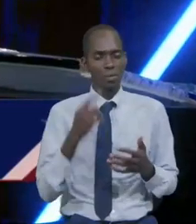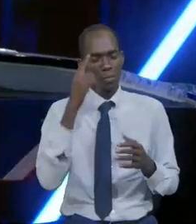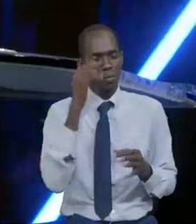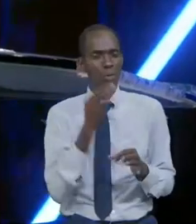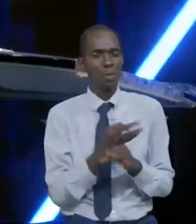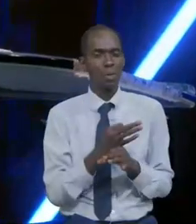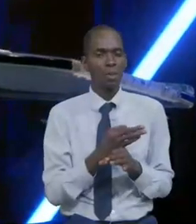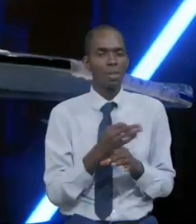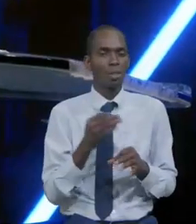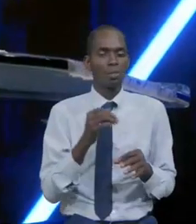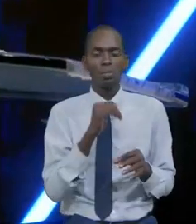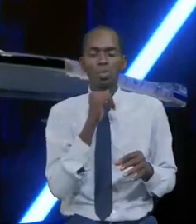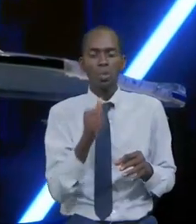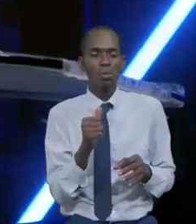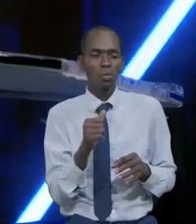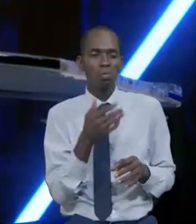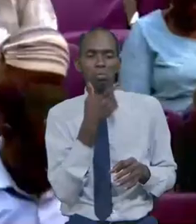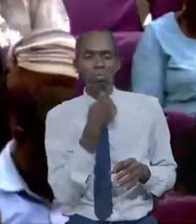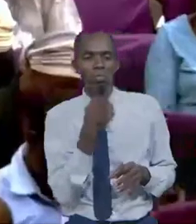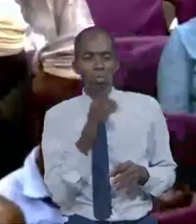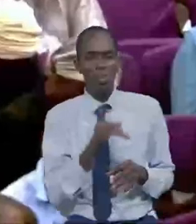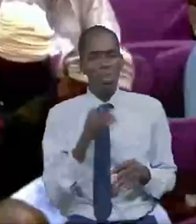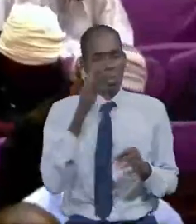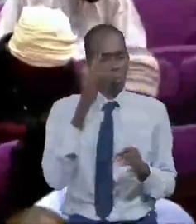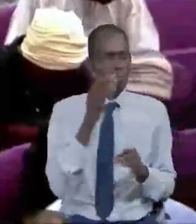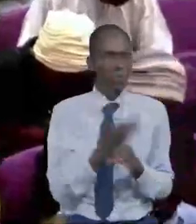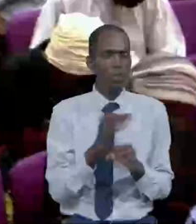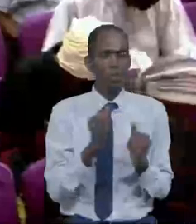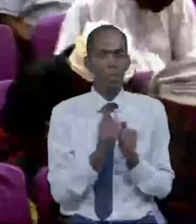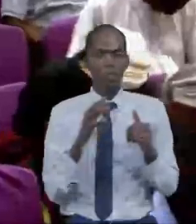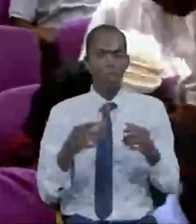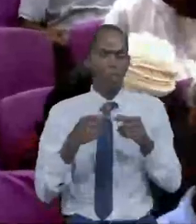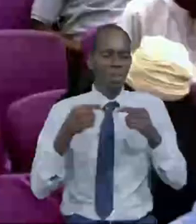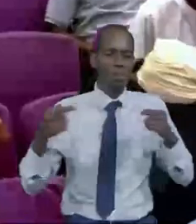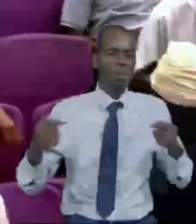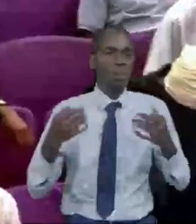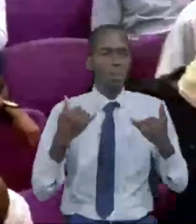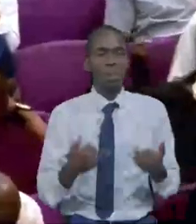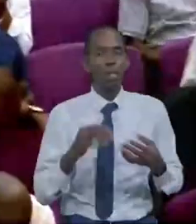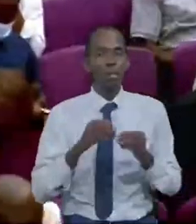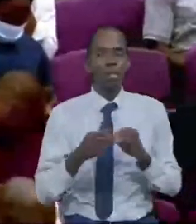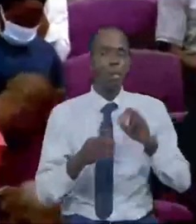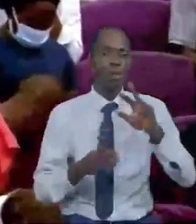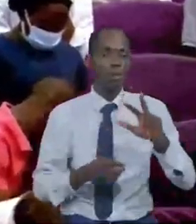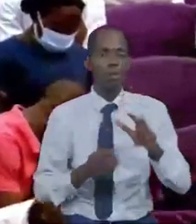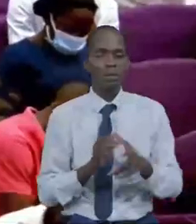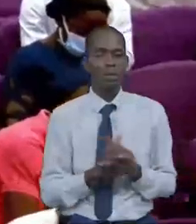foi sincère, la foi sans dissimulation. Allons à la troisième